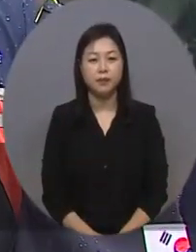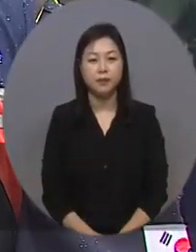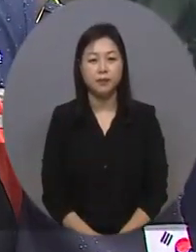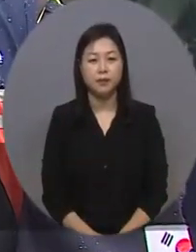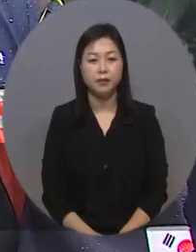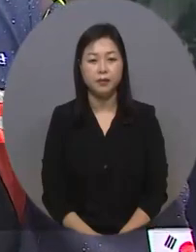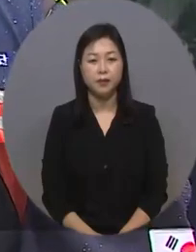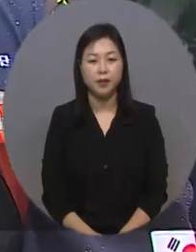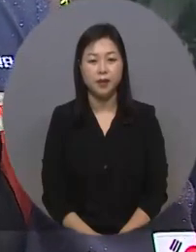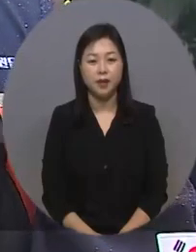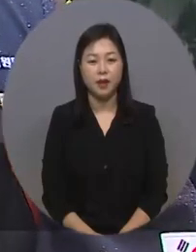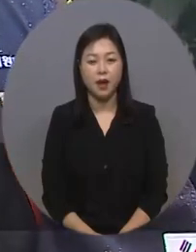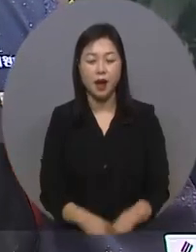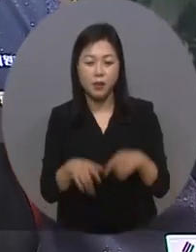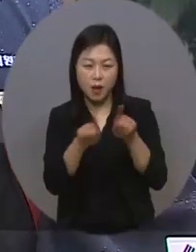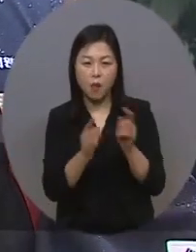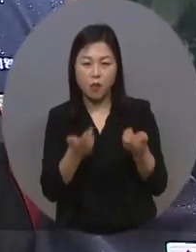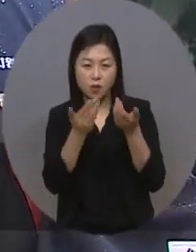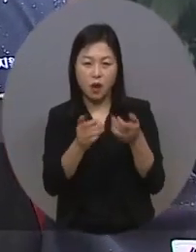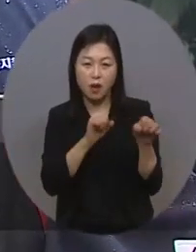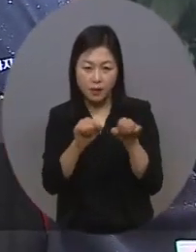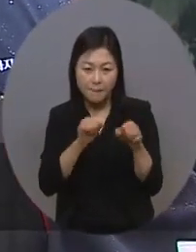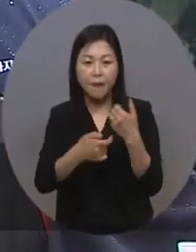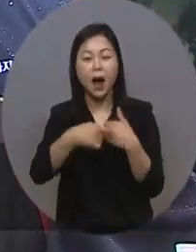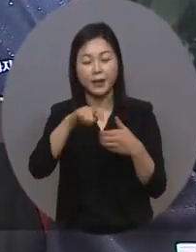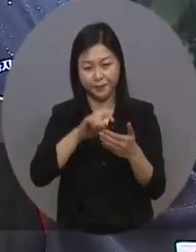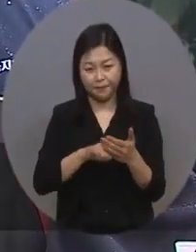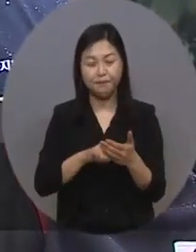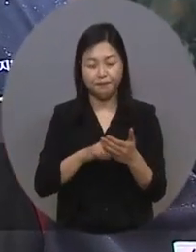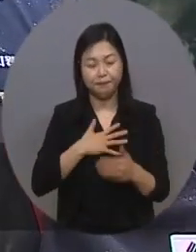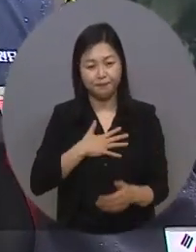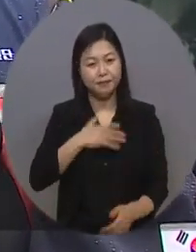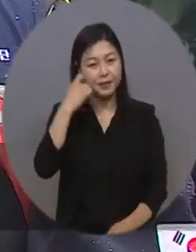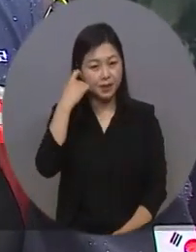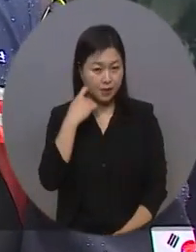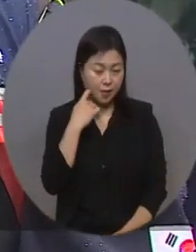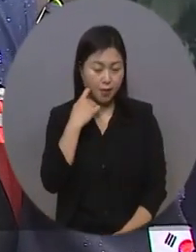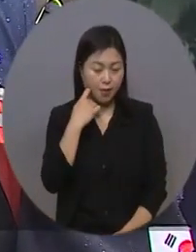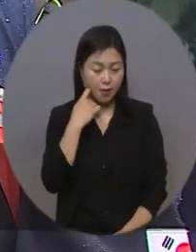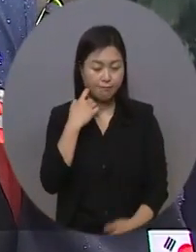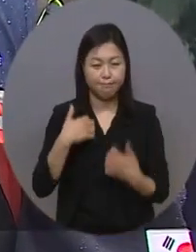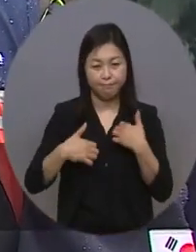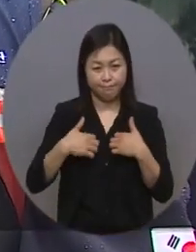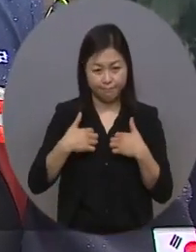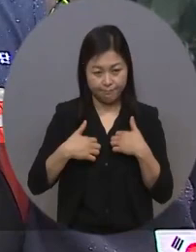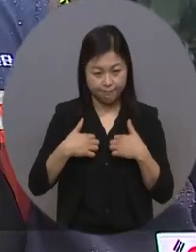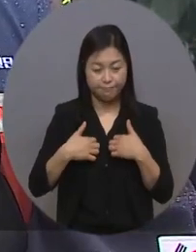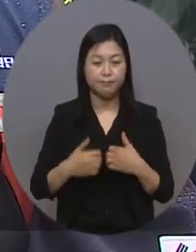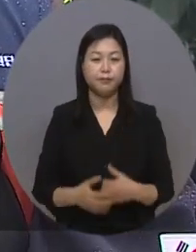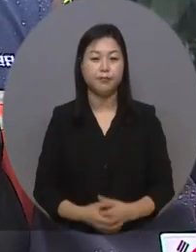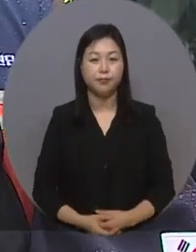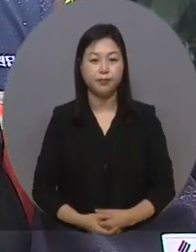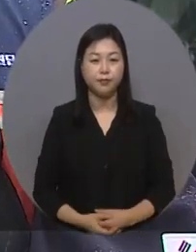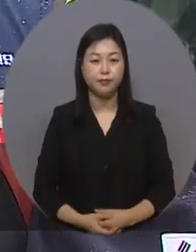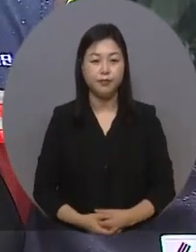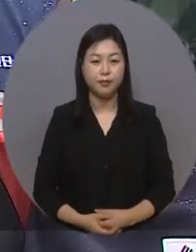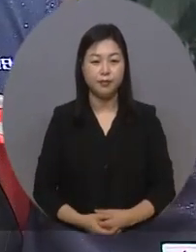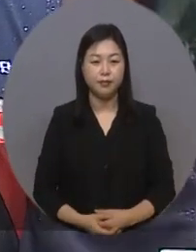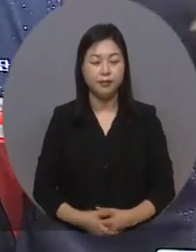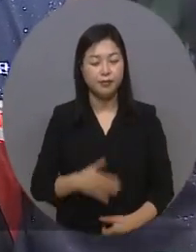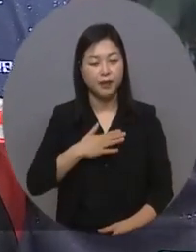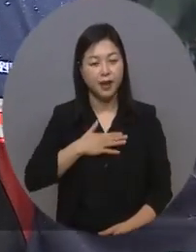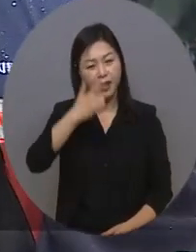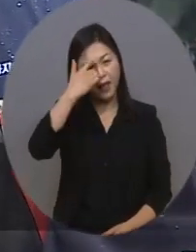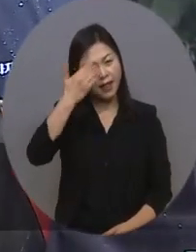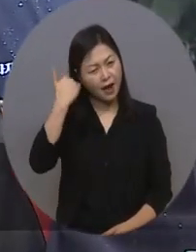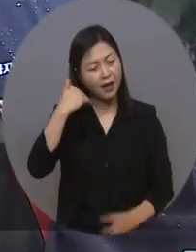오랜만에 또 이렇게 함께 봉사하는 마음 함께 나누고 하니까 저 역시도 너무 뿌듯하고 또